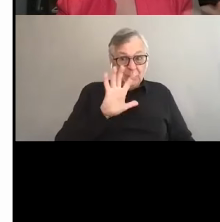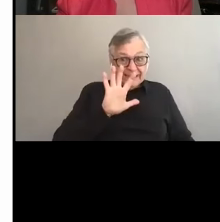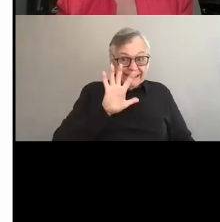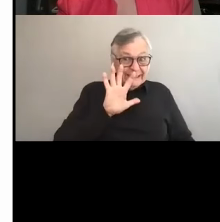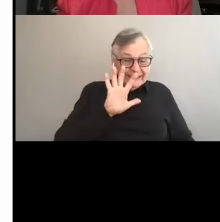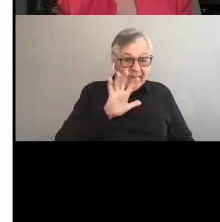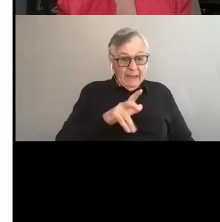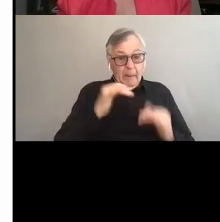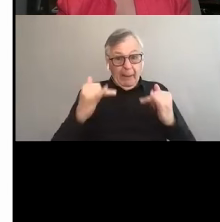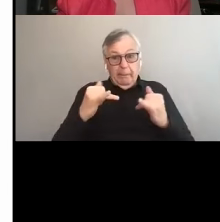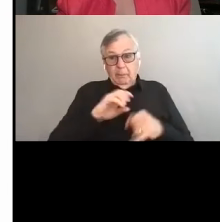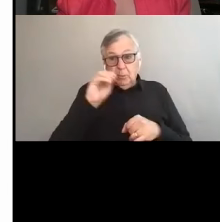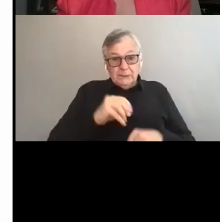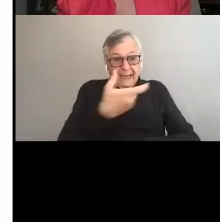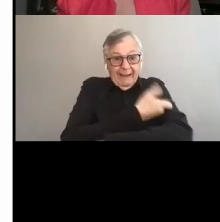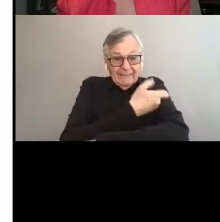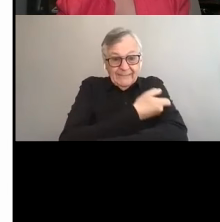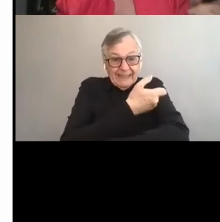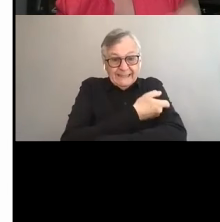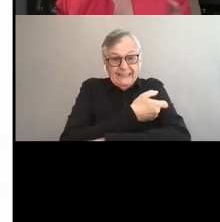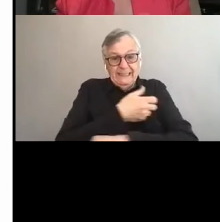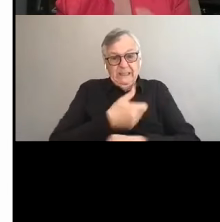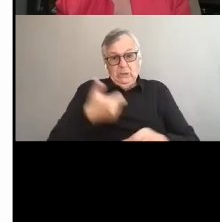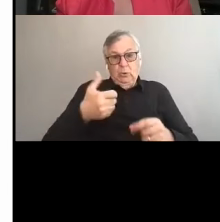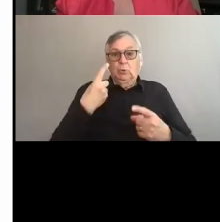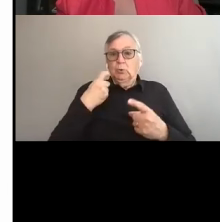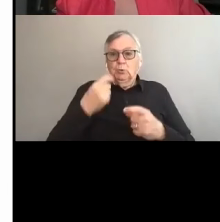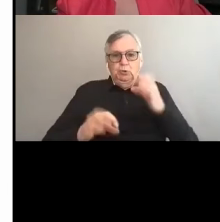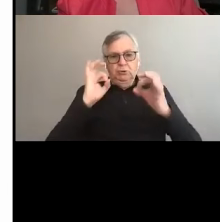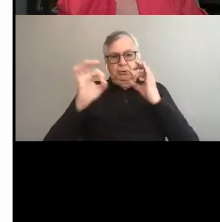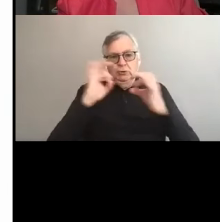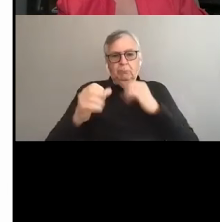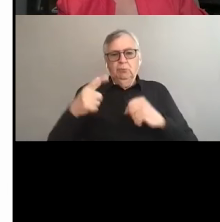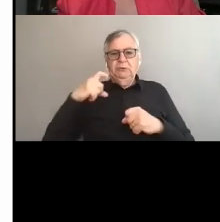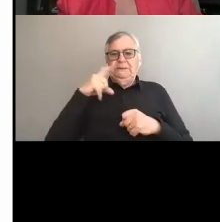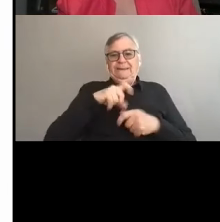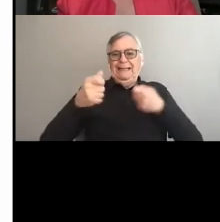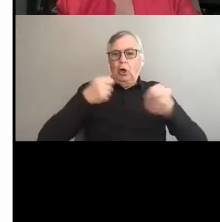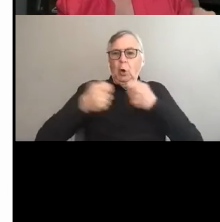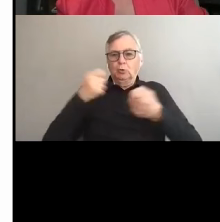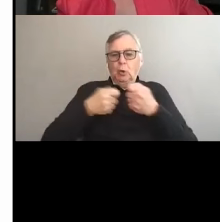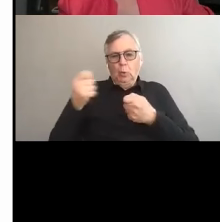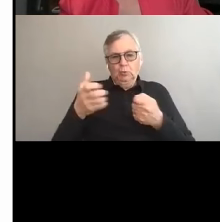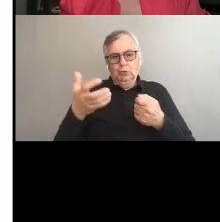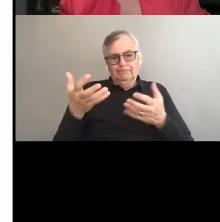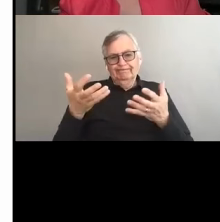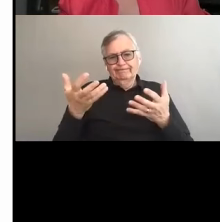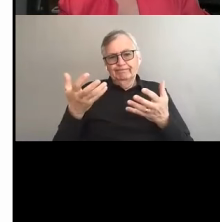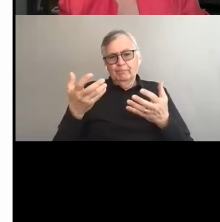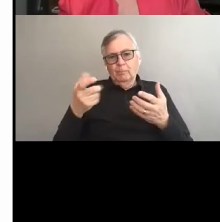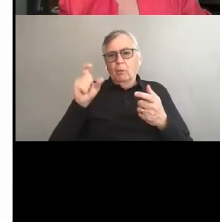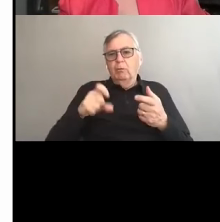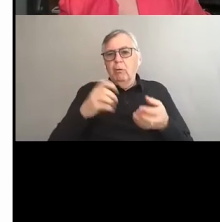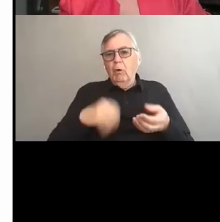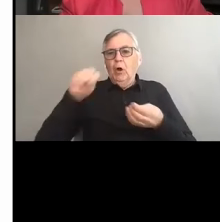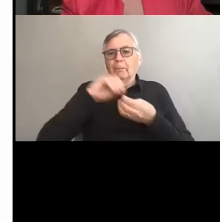le même pourcentage de la population qui est vaccinée, bien, on va avoir plus de difficultés à contrôler l'infection. Ça va nous prendre il va falloir augmenter